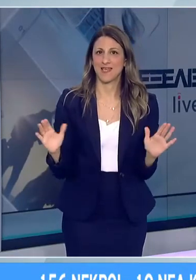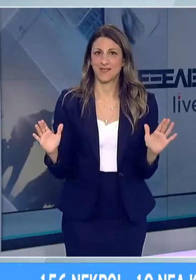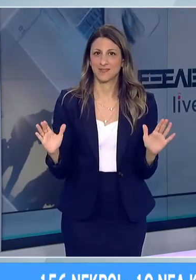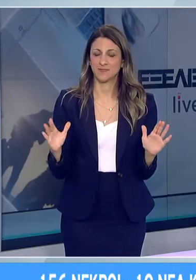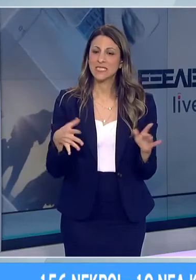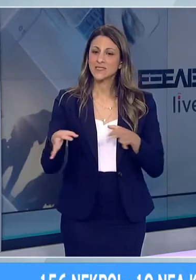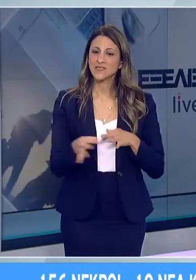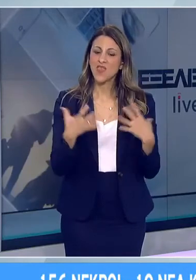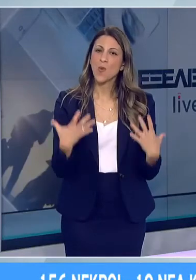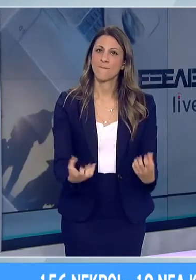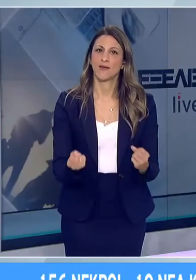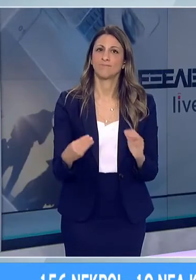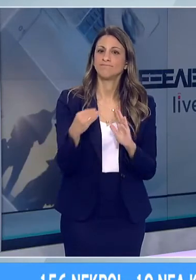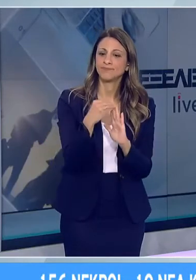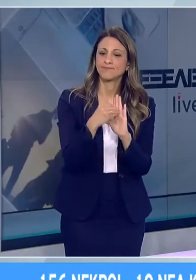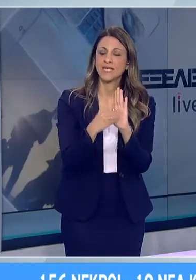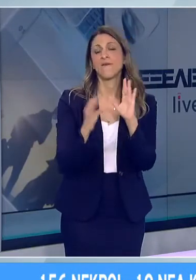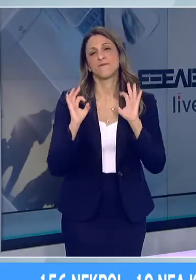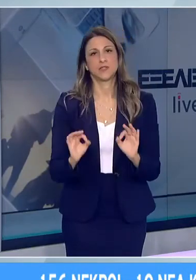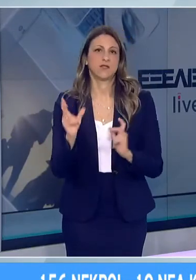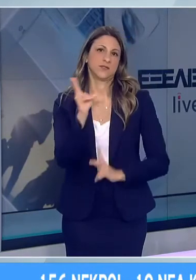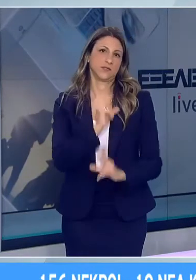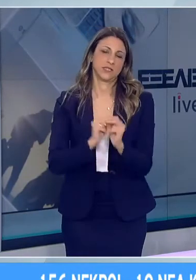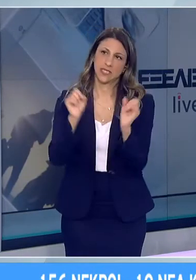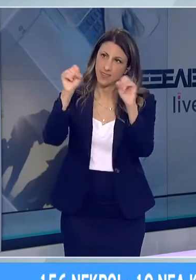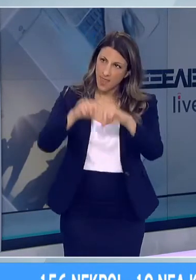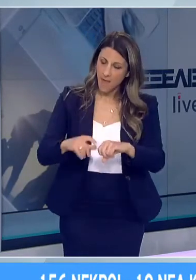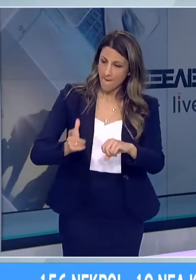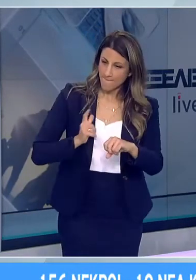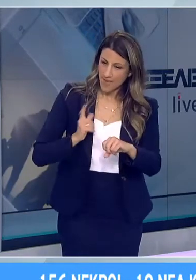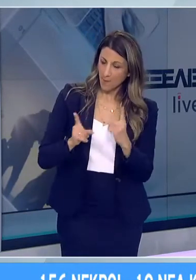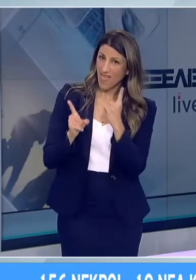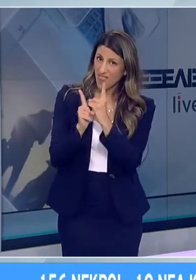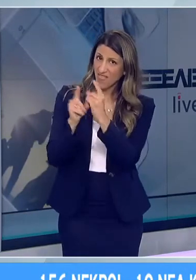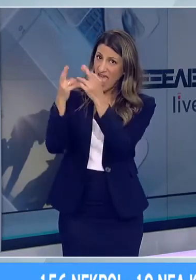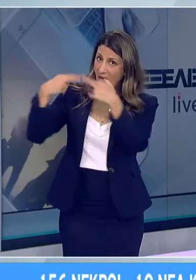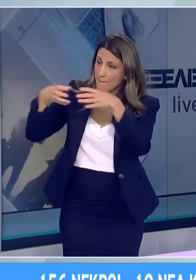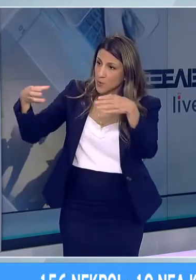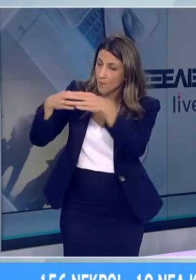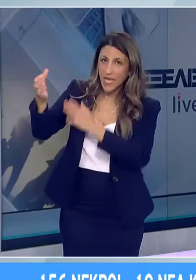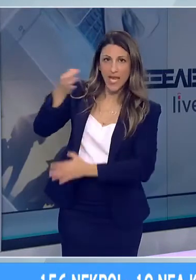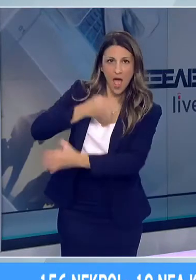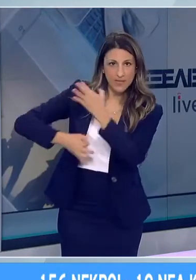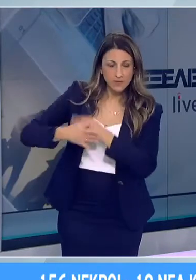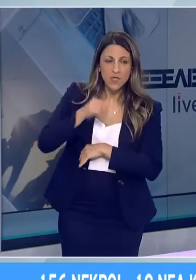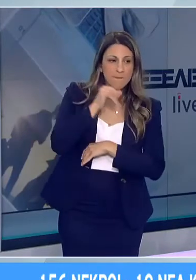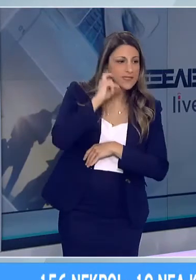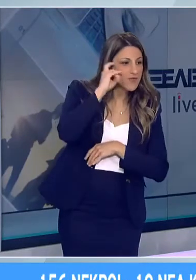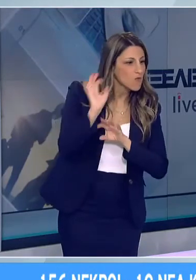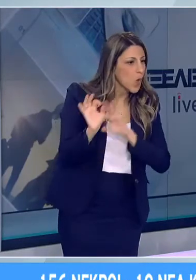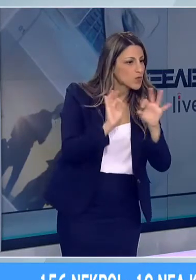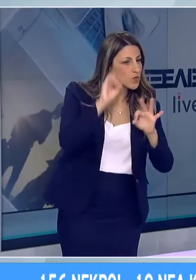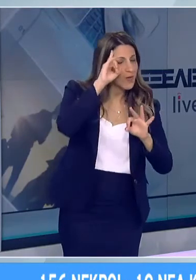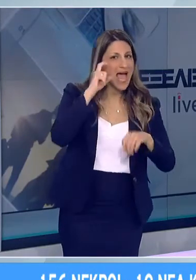στιγμή, βεβαίως και υπάρχουν συζητήσεις, βεβαίως περιμένουμε τις απόψεις των λοιμοξιολόγων, βεβαίως εξετάζουμε κάθε πρωτόκολλο ξεχωριστό,